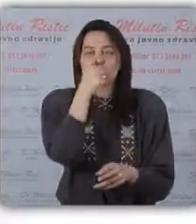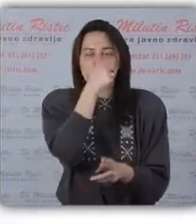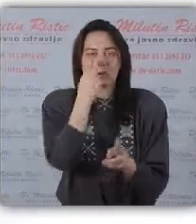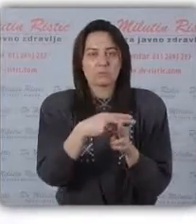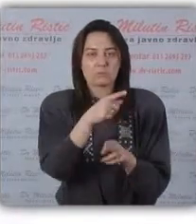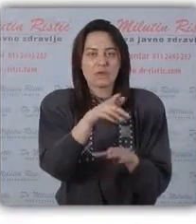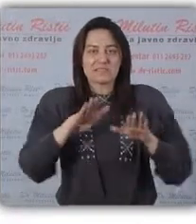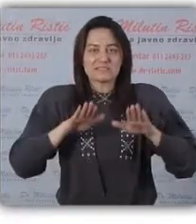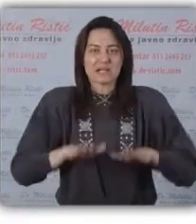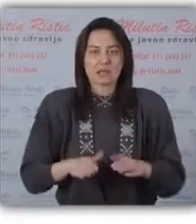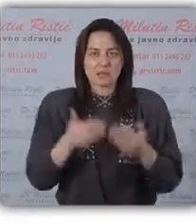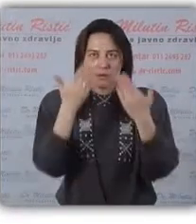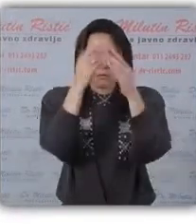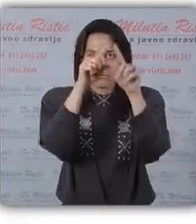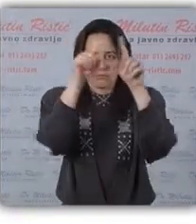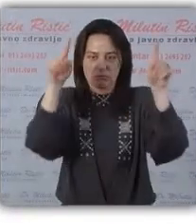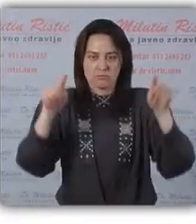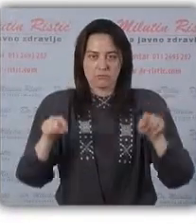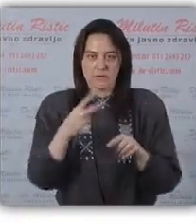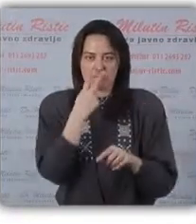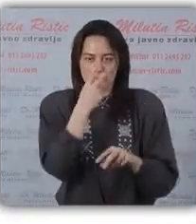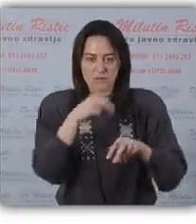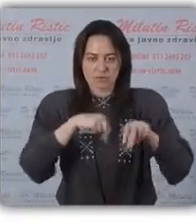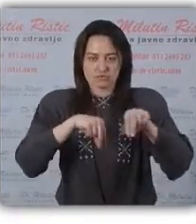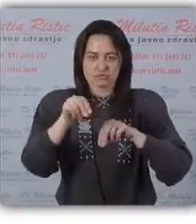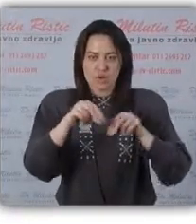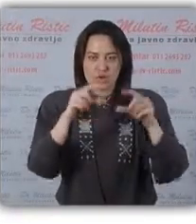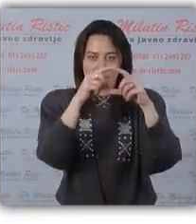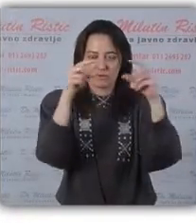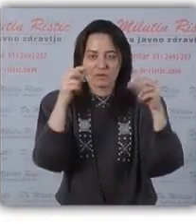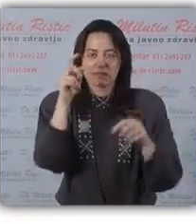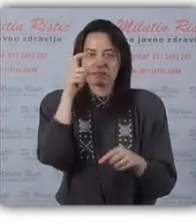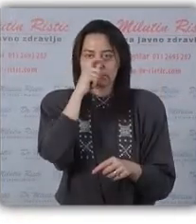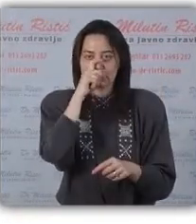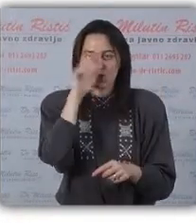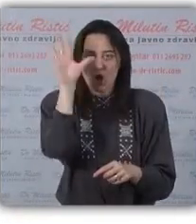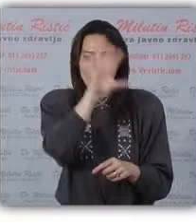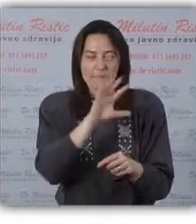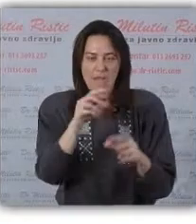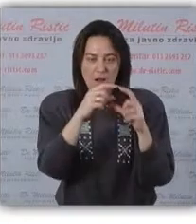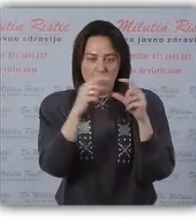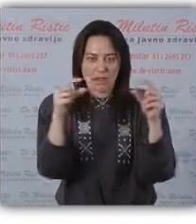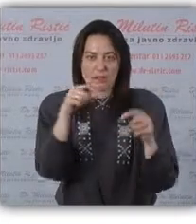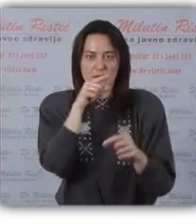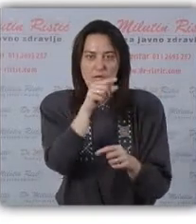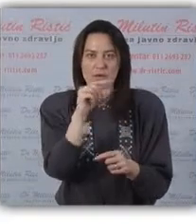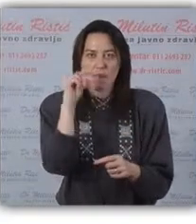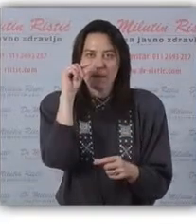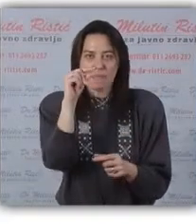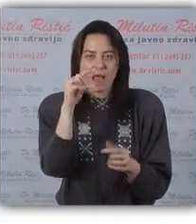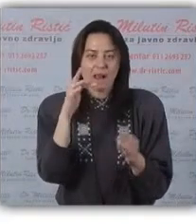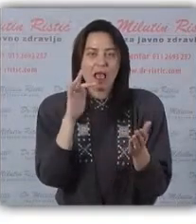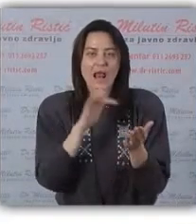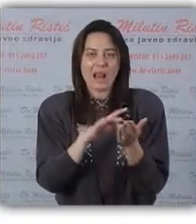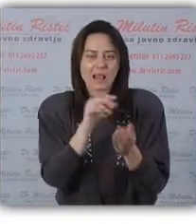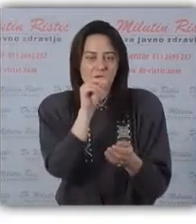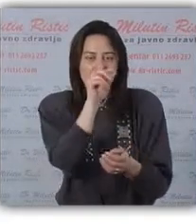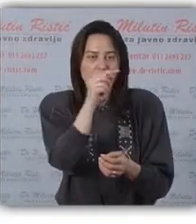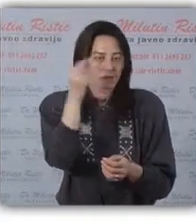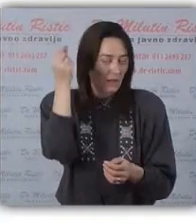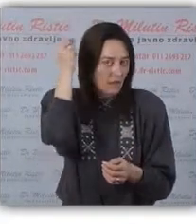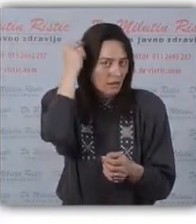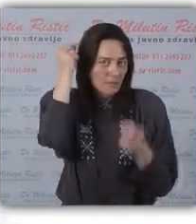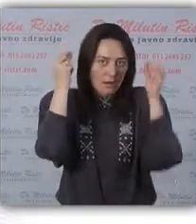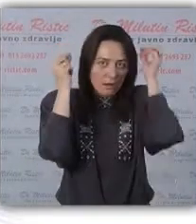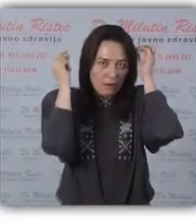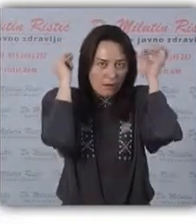što pacijent sedi ispred monitora na kome se nalaze šahovska crno-bela polja, montiraju se male elektrode na